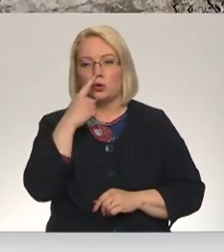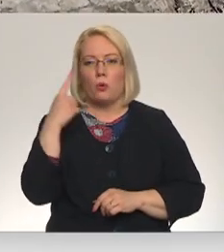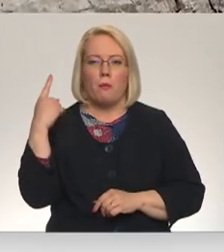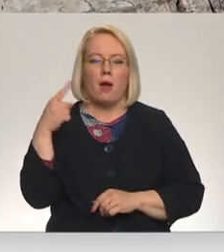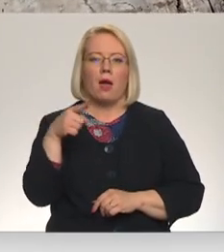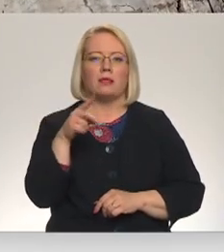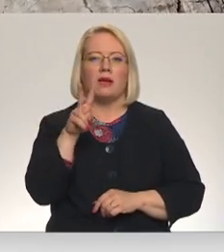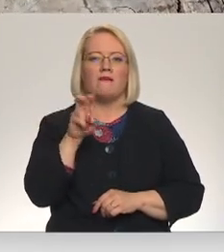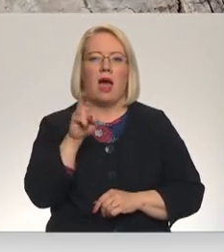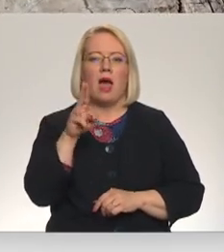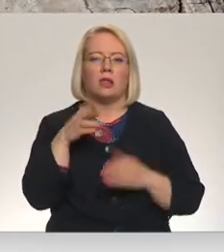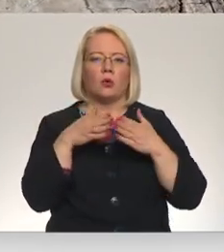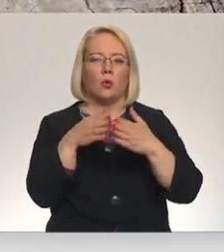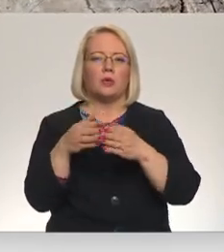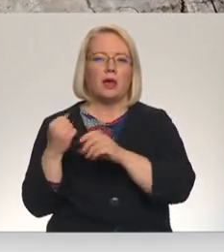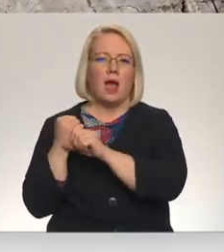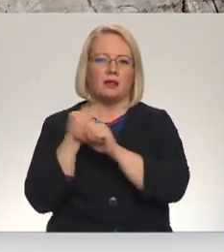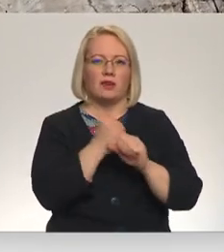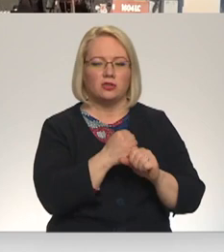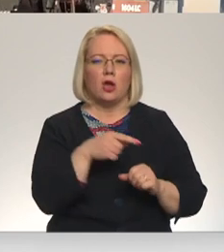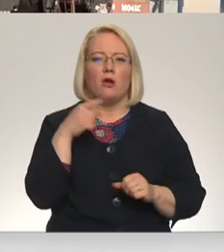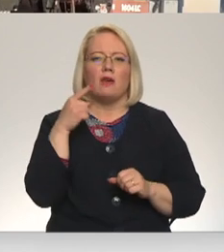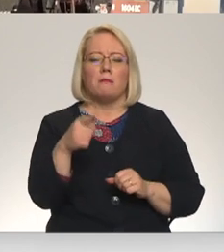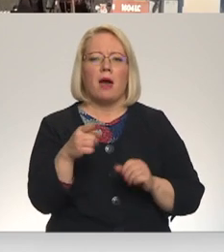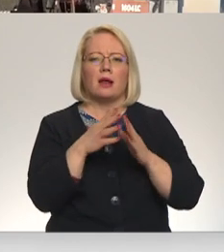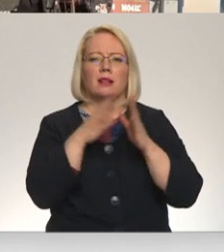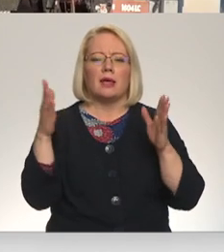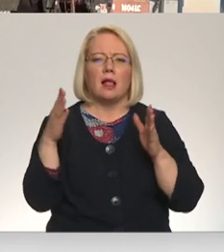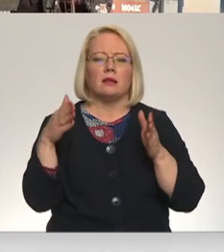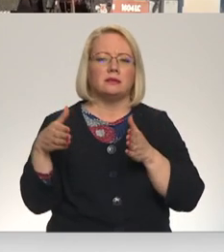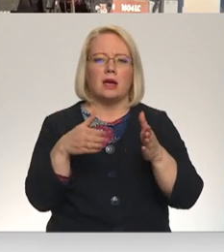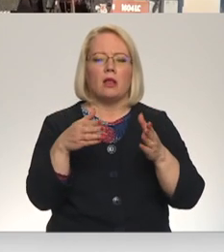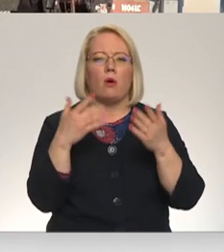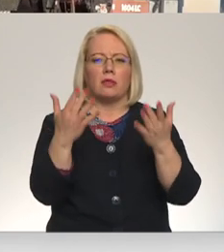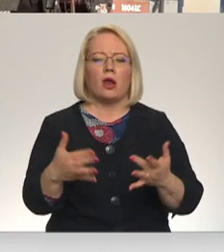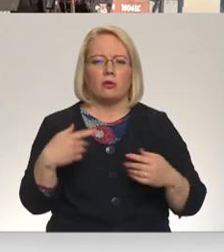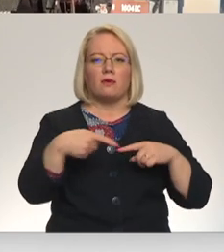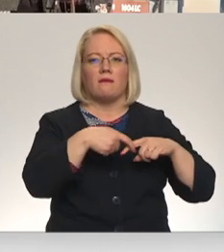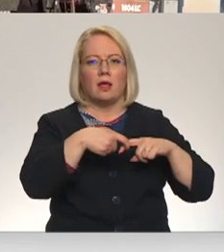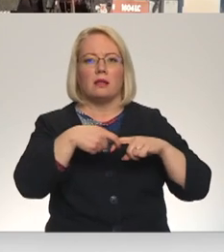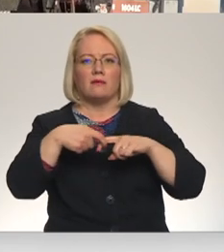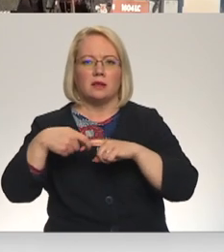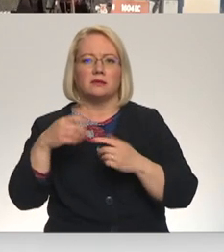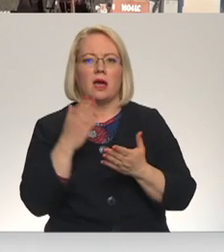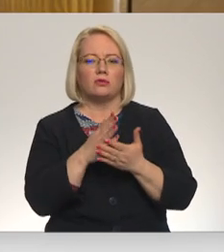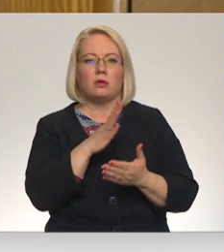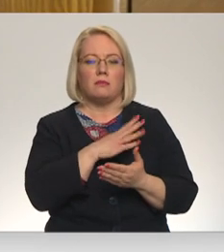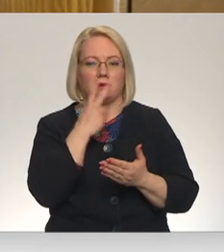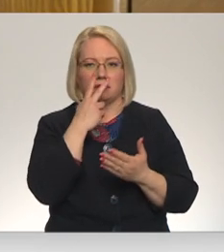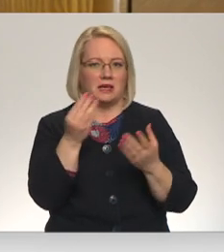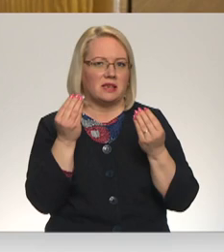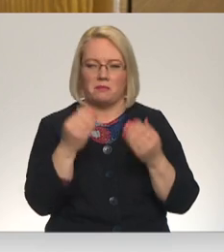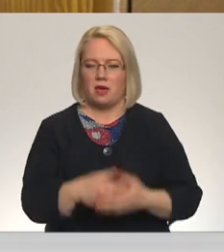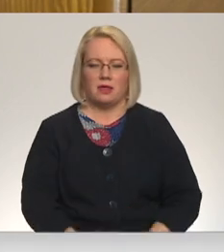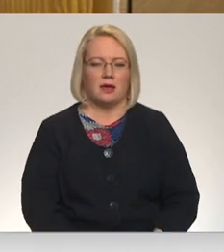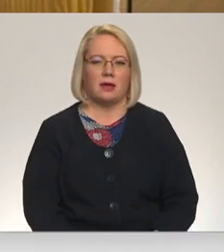Vandzeni atvilkuši. Skats kā no piekrastes pa lielceļu ar vairākiem traktoriem ziemā kuģis vilkts, esot bijis iespaidīgs. Nu, vienam